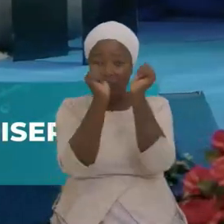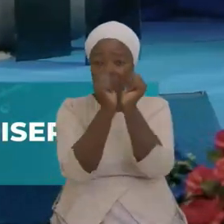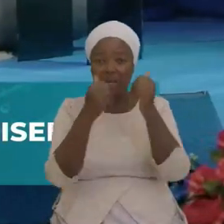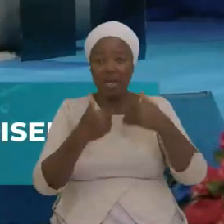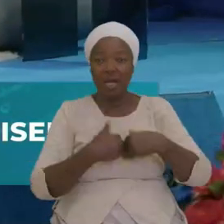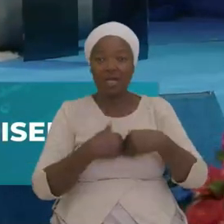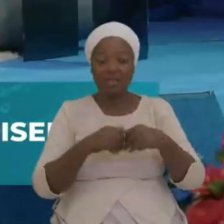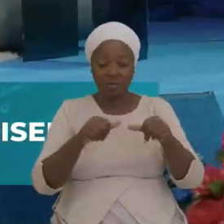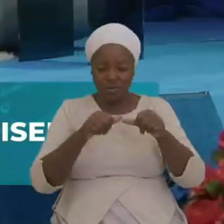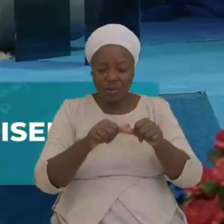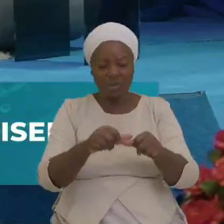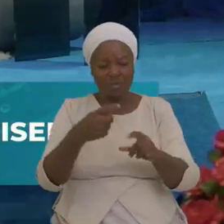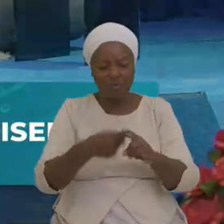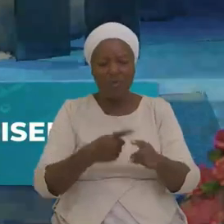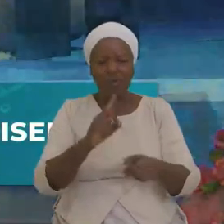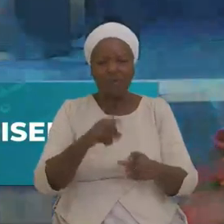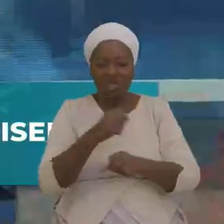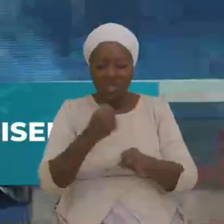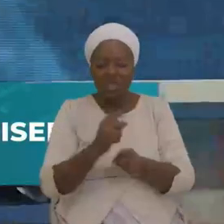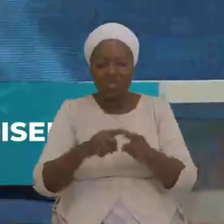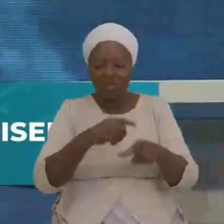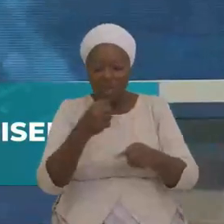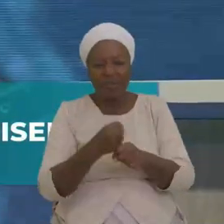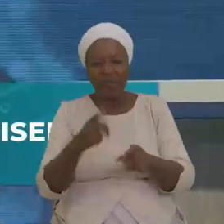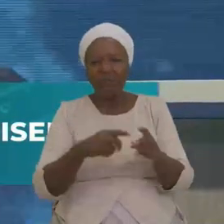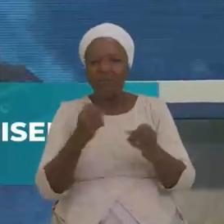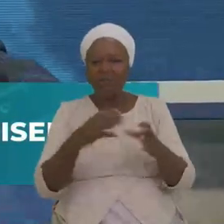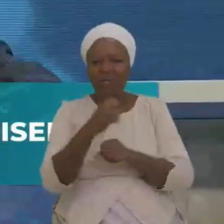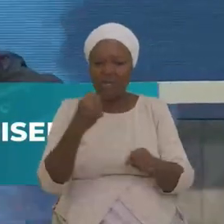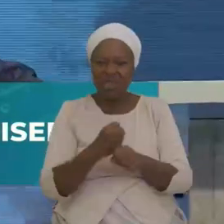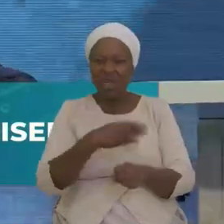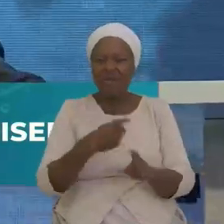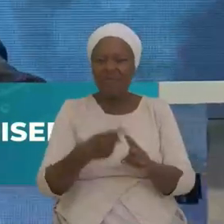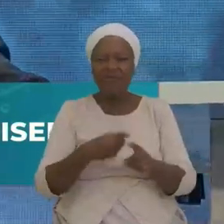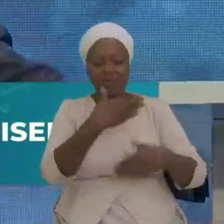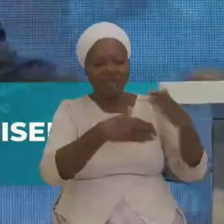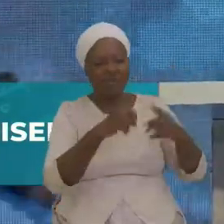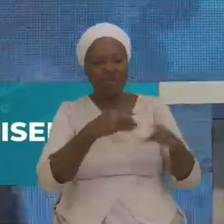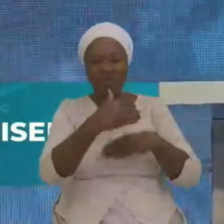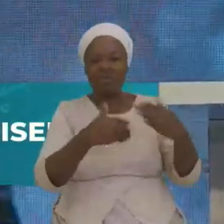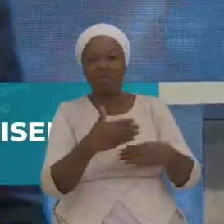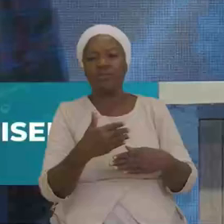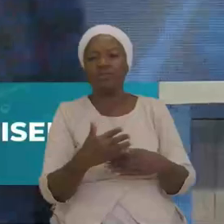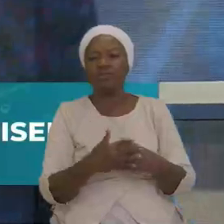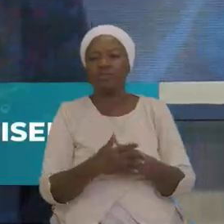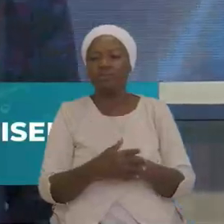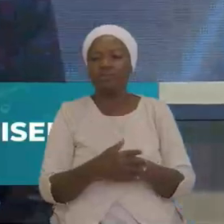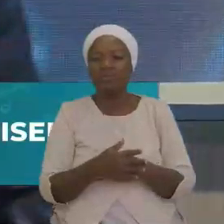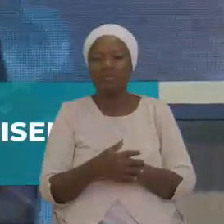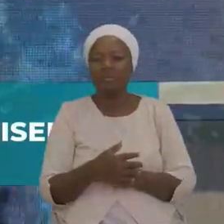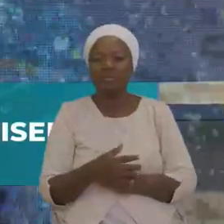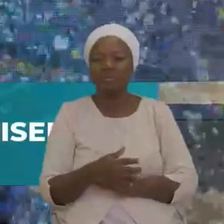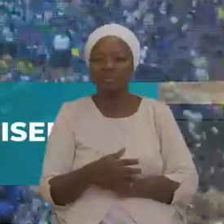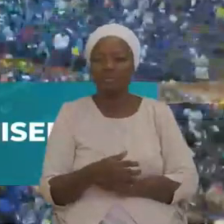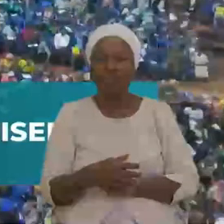Et les liens ont continué d'année en année, de décennie en décennie, de siècle en siècle et de génération en